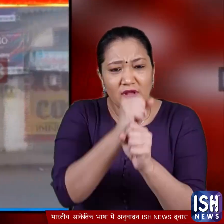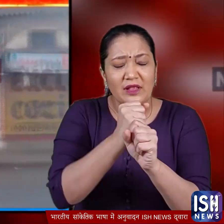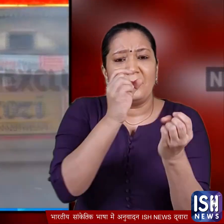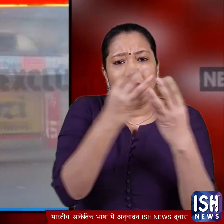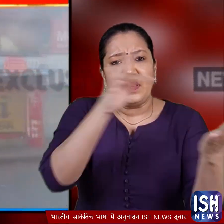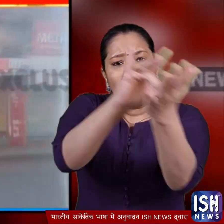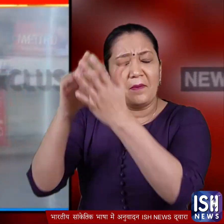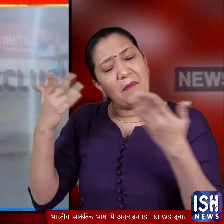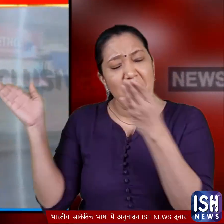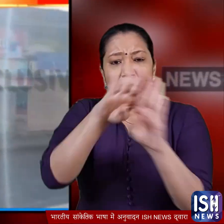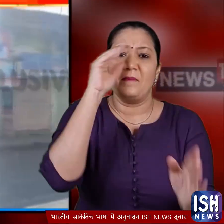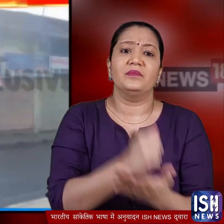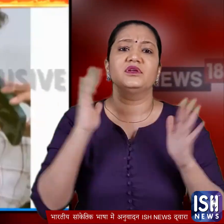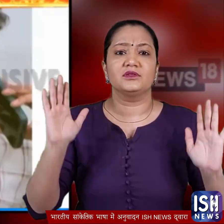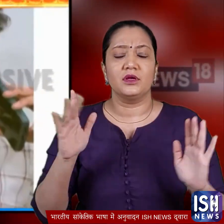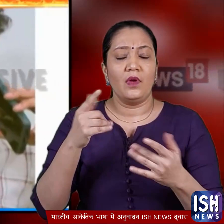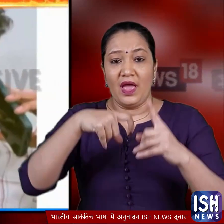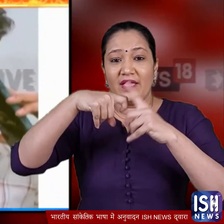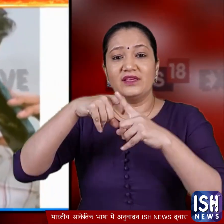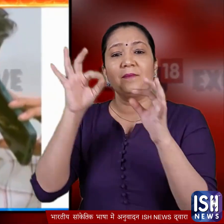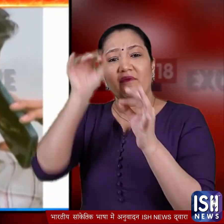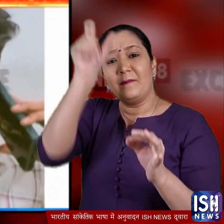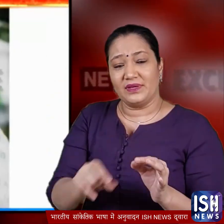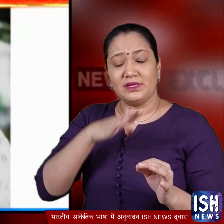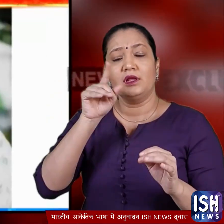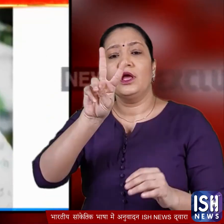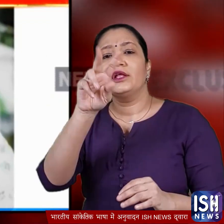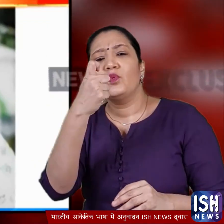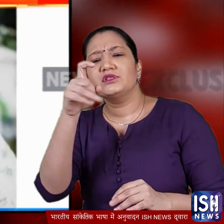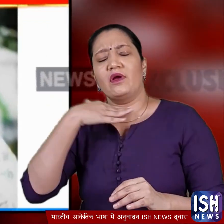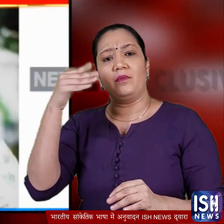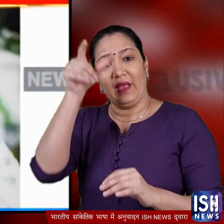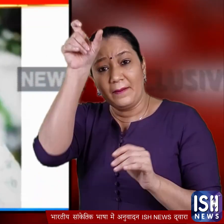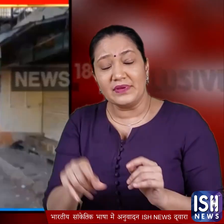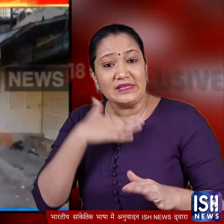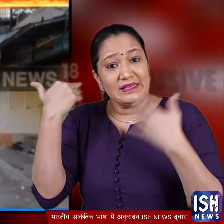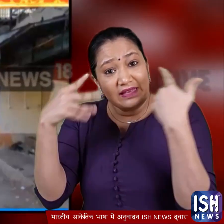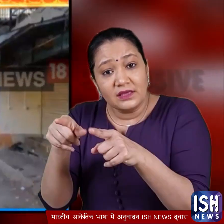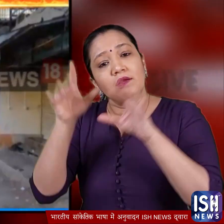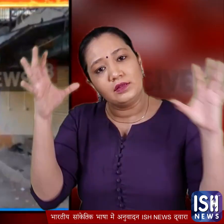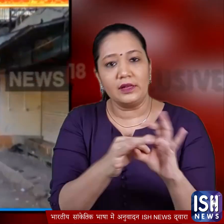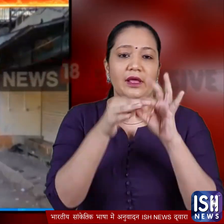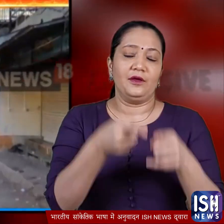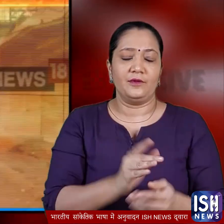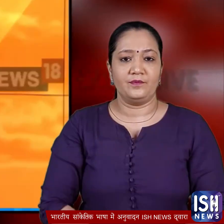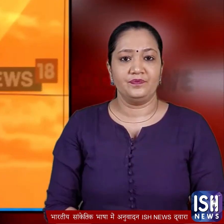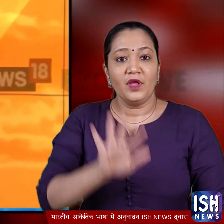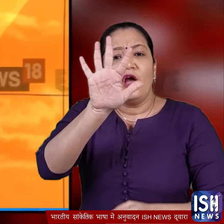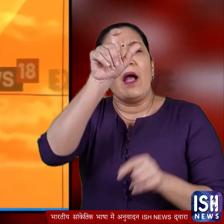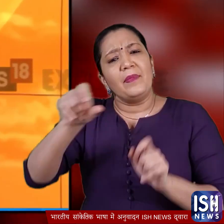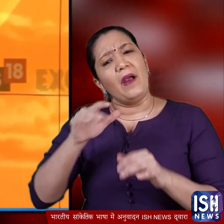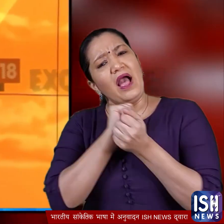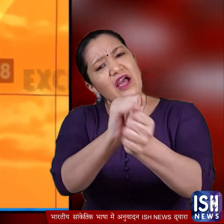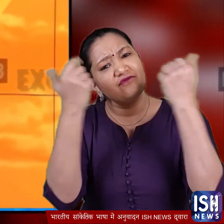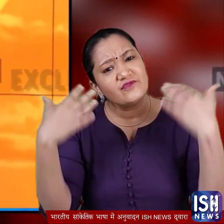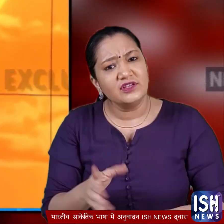में कई शहरों में बंद रखने की अपील की थी। ये बंद किशन भरवाड़ नाम के 27 साल के लड़के की हत्या के विरोध में रखा गया, जिसके 5